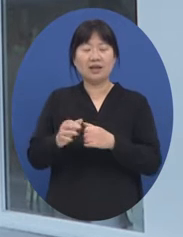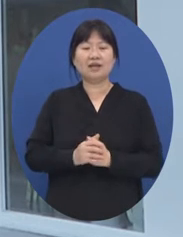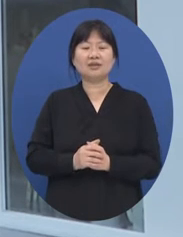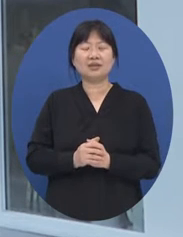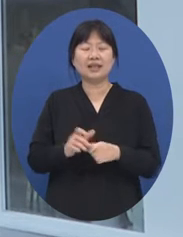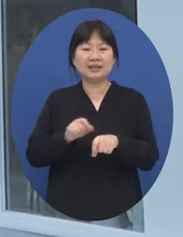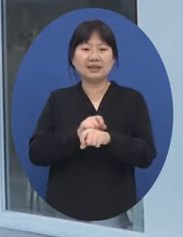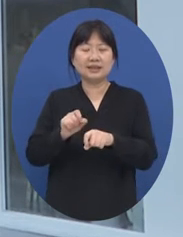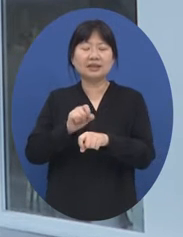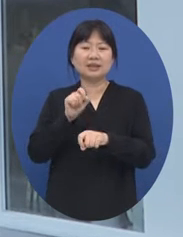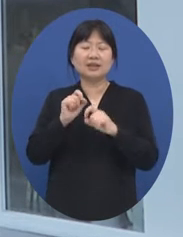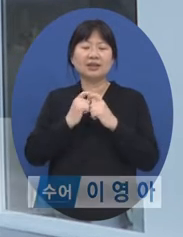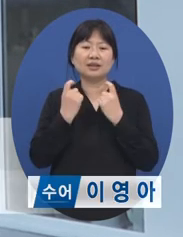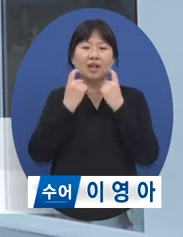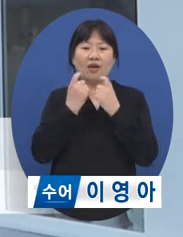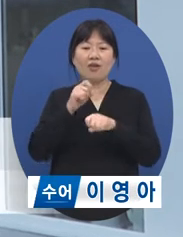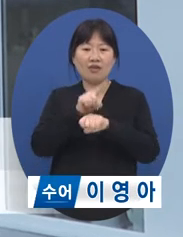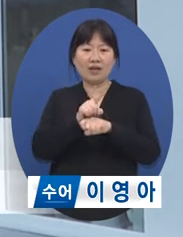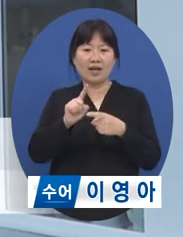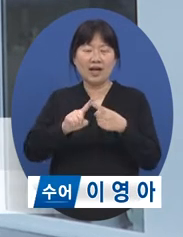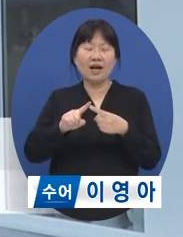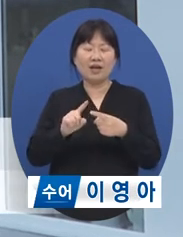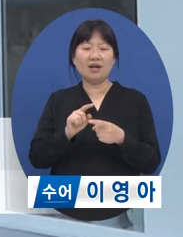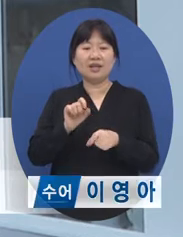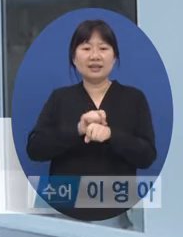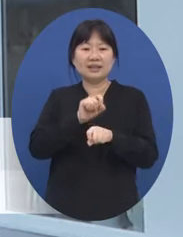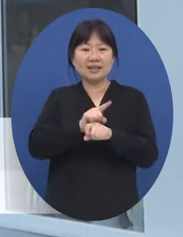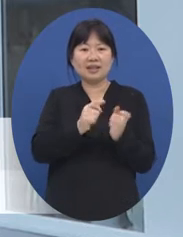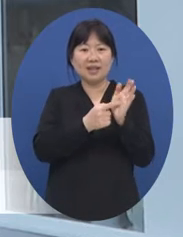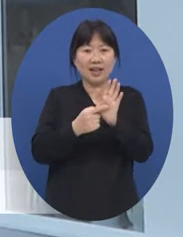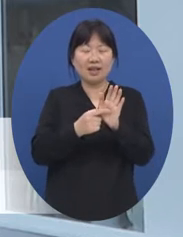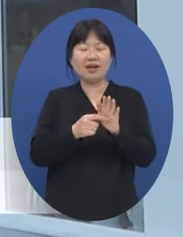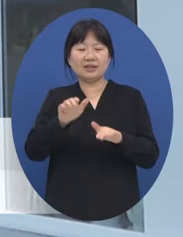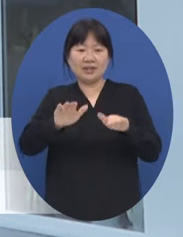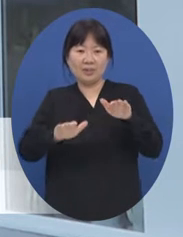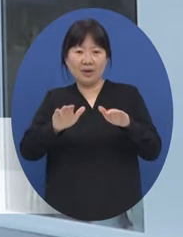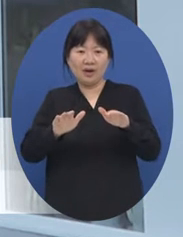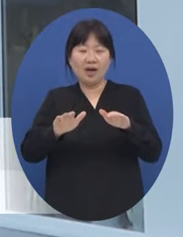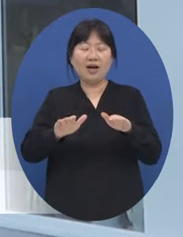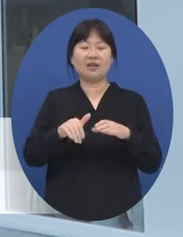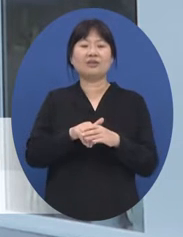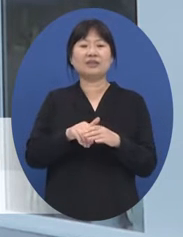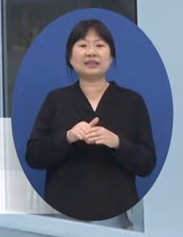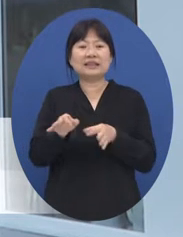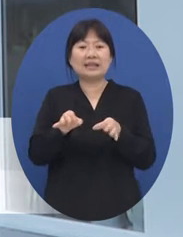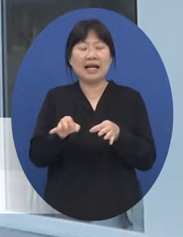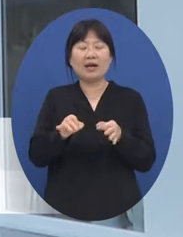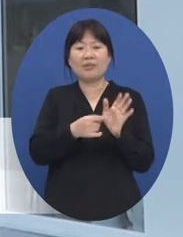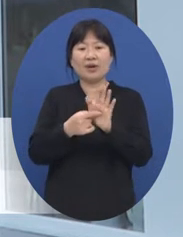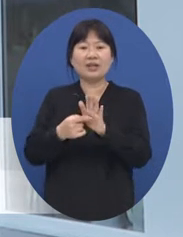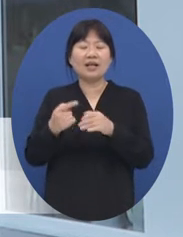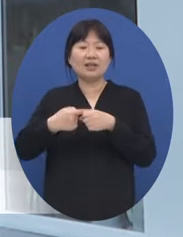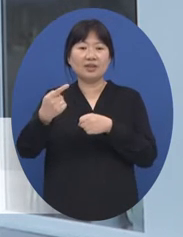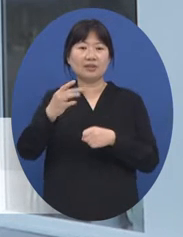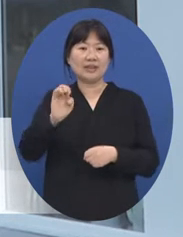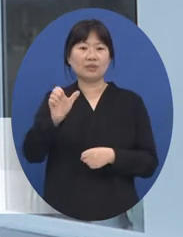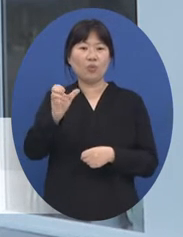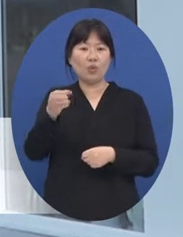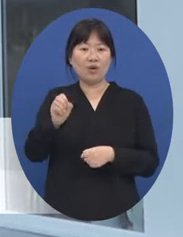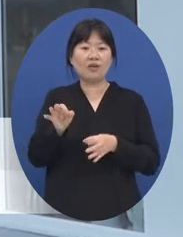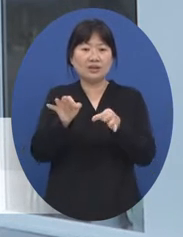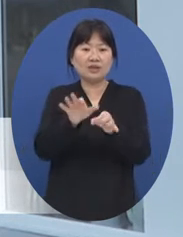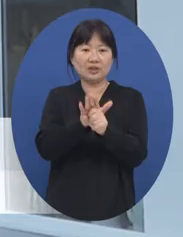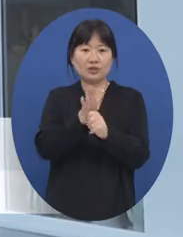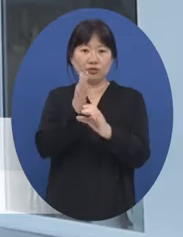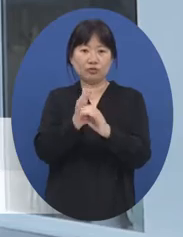전통시장들이 시장별 개성과 특색을 살려 차별화된 변신을 꾀하고 있습니다. 경기도는 내년에 45억 원을 들여 이를 지원합니다.